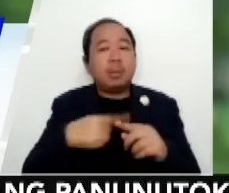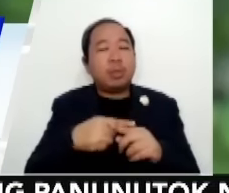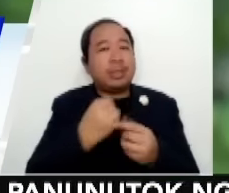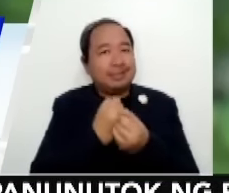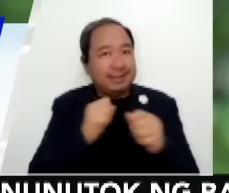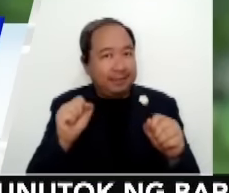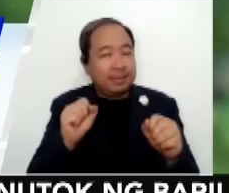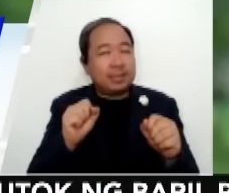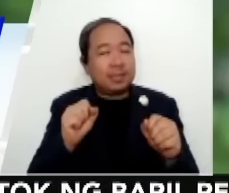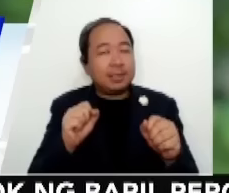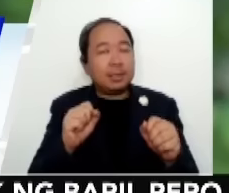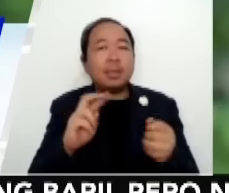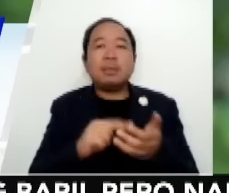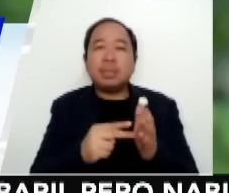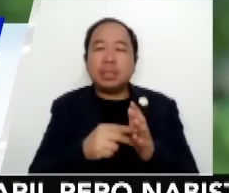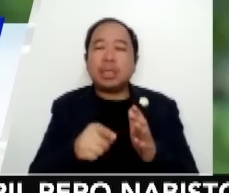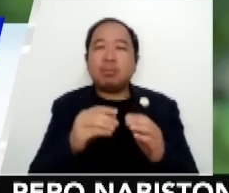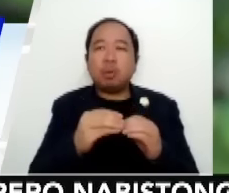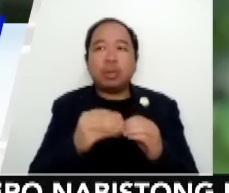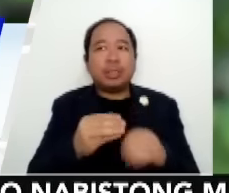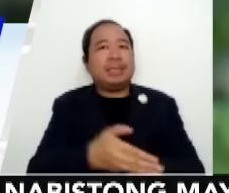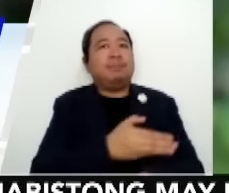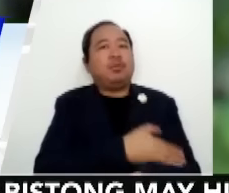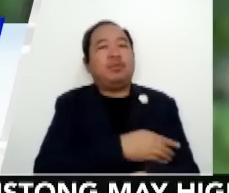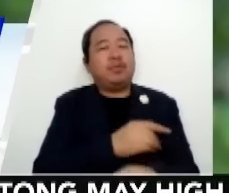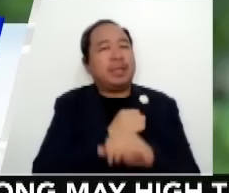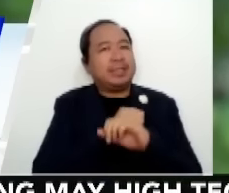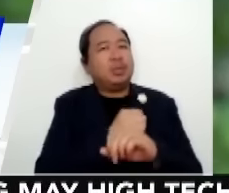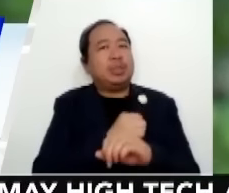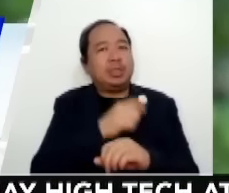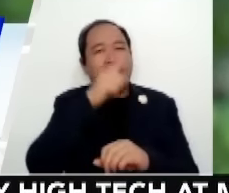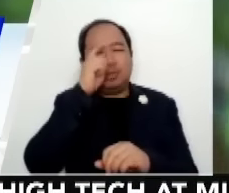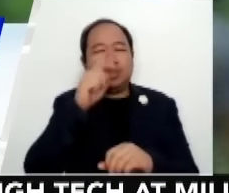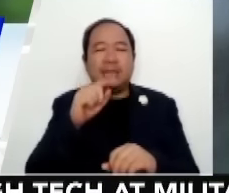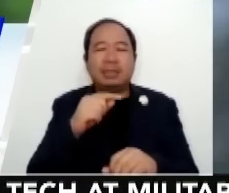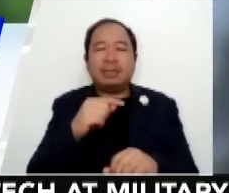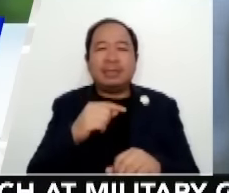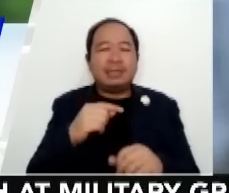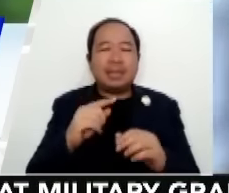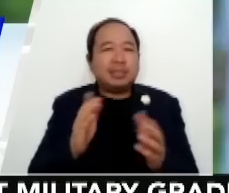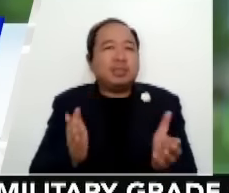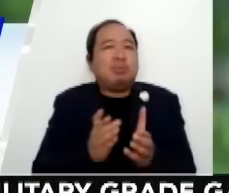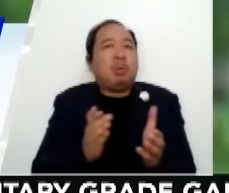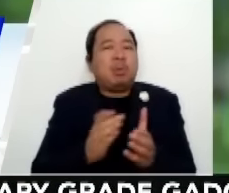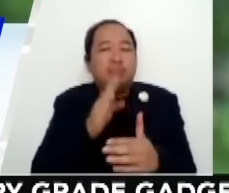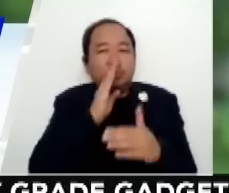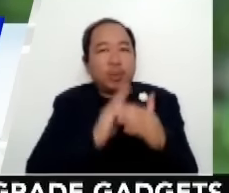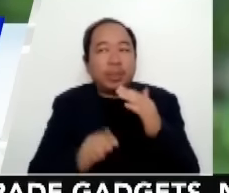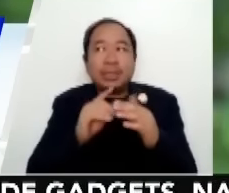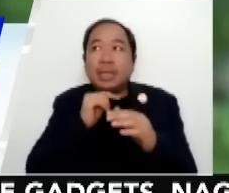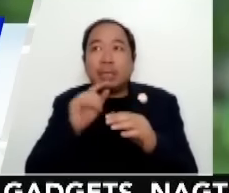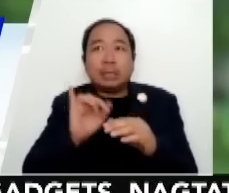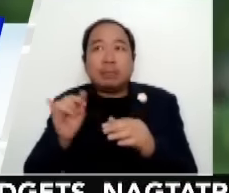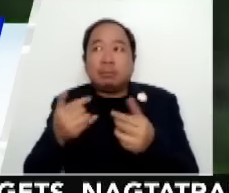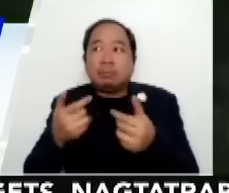mas enhance yung security features ito kasi maliliit eh. Hindi na siya kagaya ng malalaking planta na massive